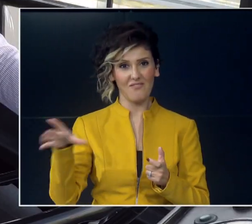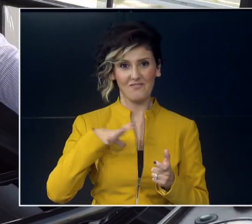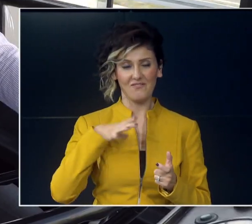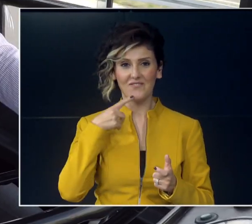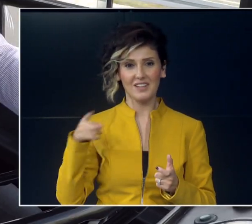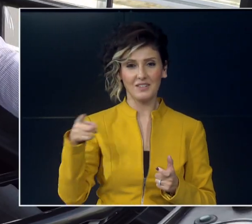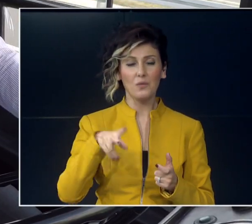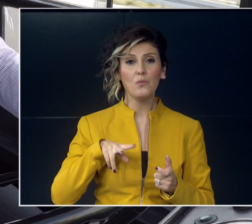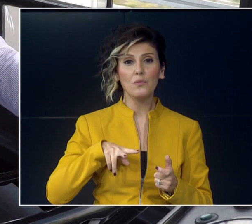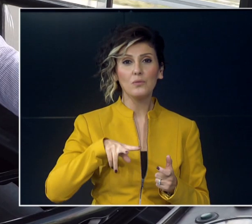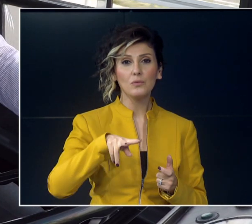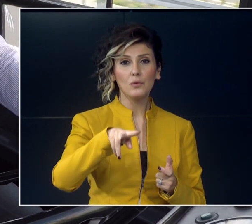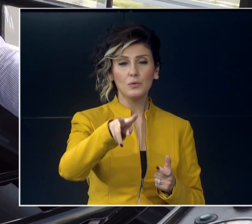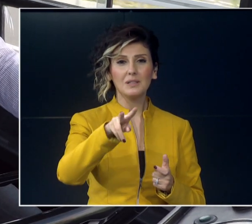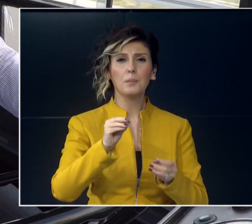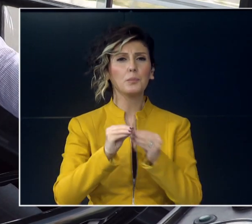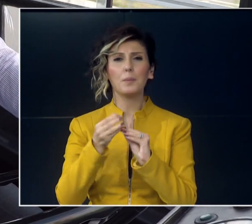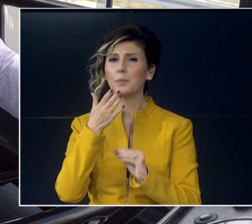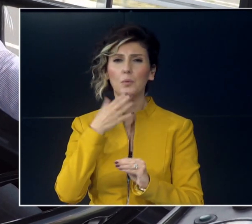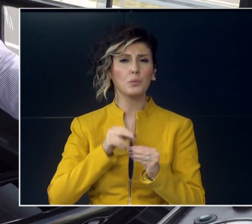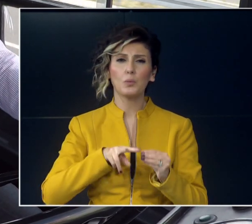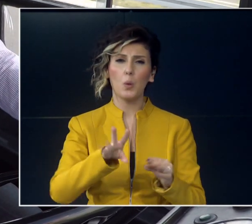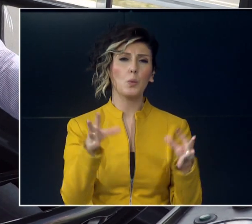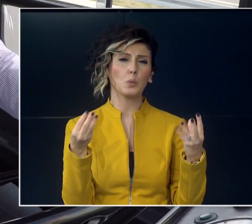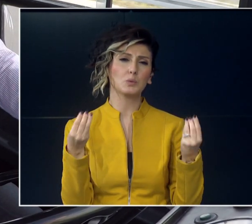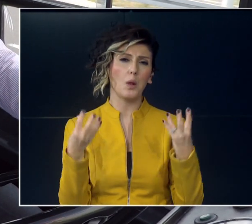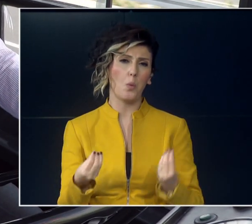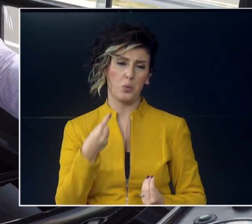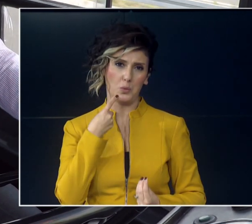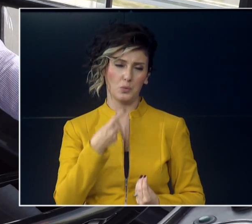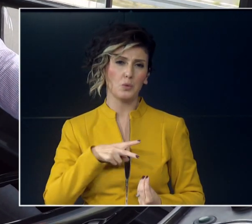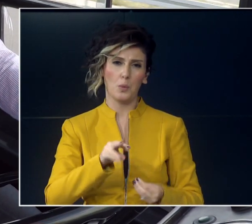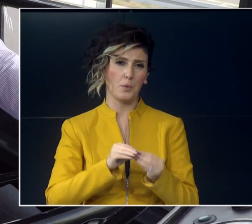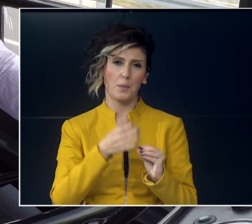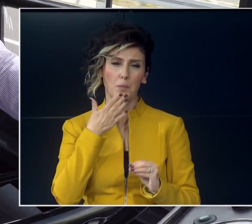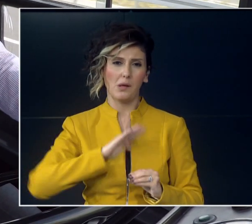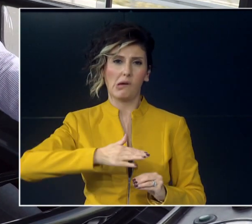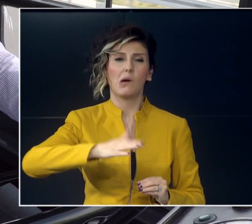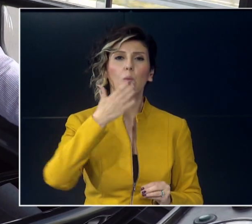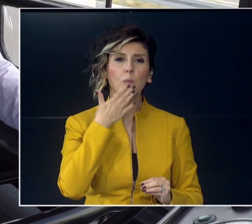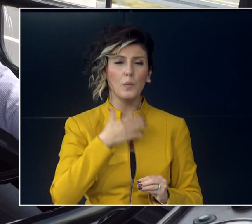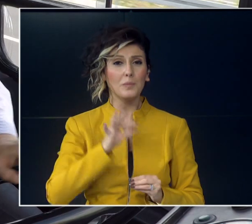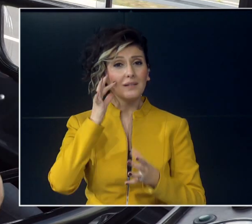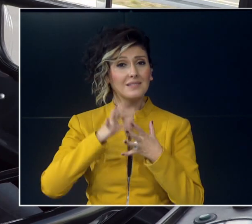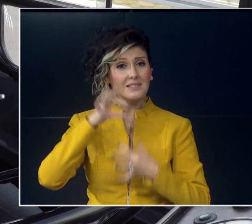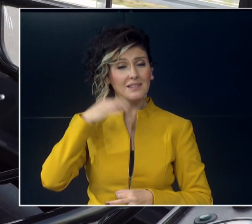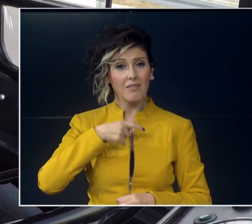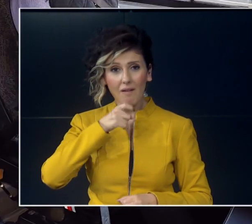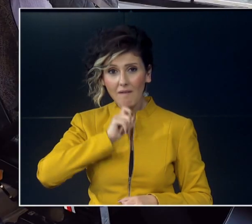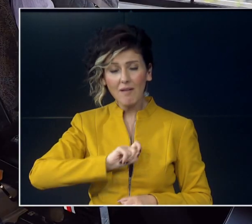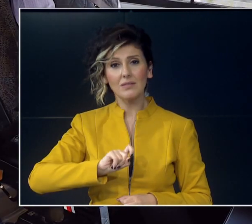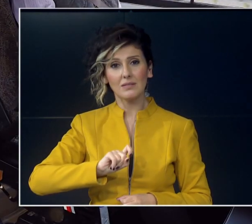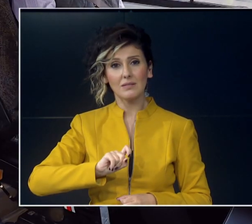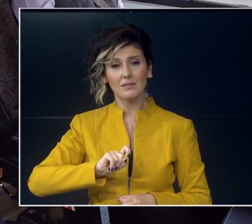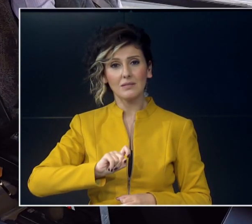Aslında yollarda bir sıkıntı yok. Yollar çok güzel oldu. Evet. Fakat tabii insan hatasının